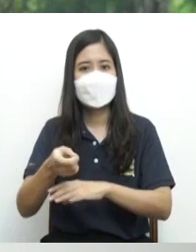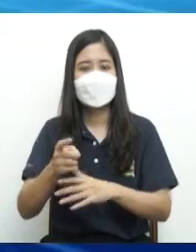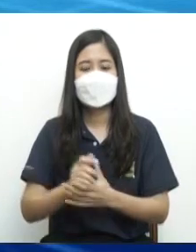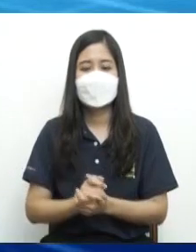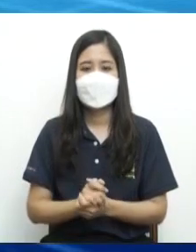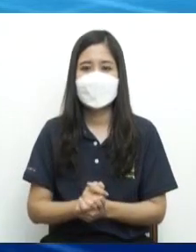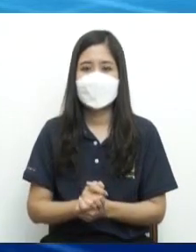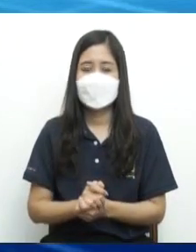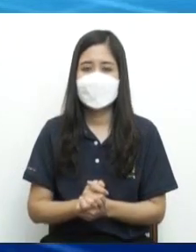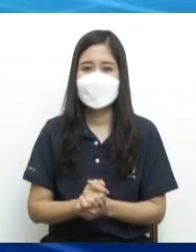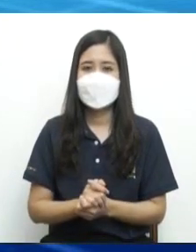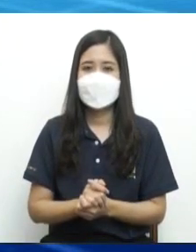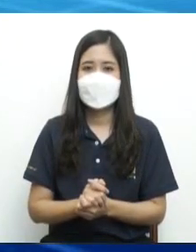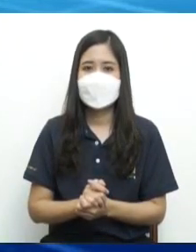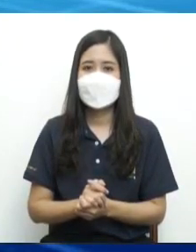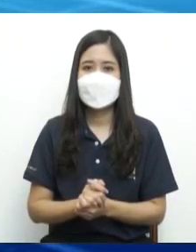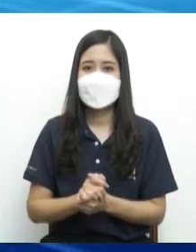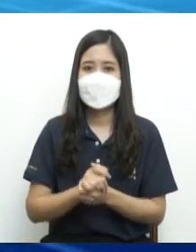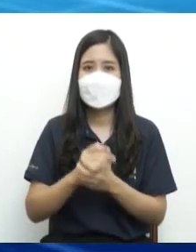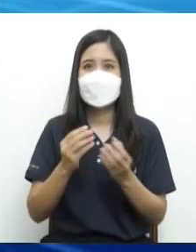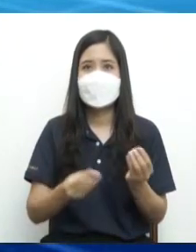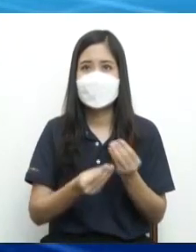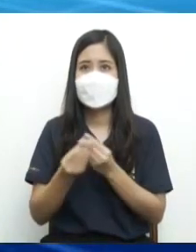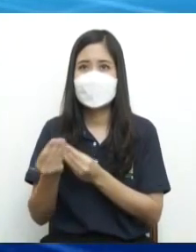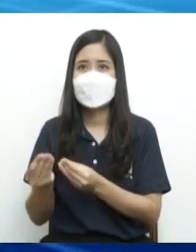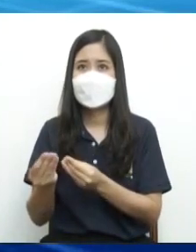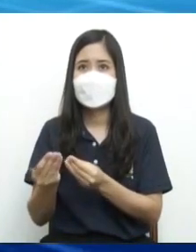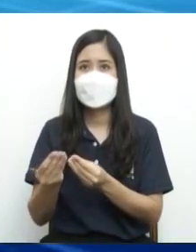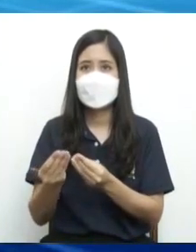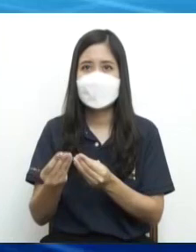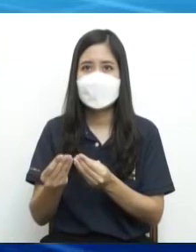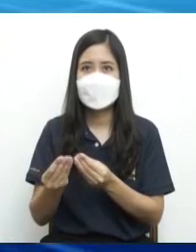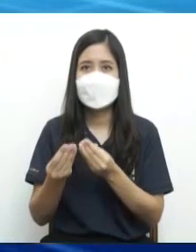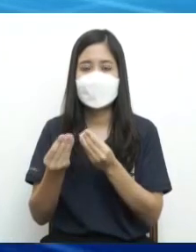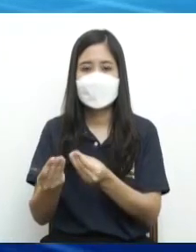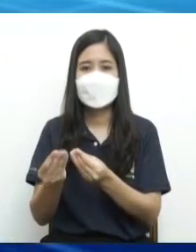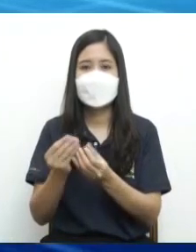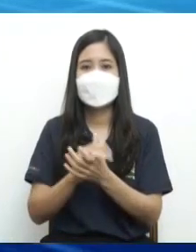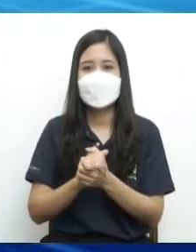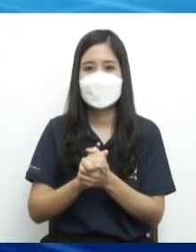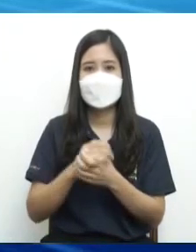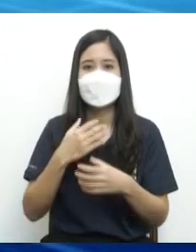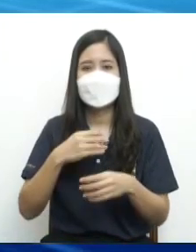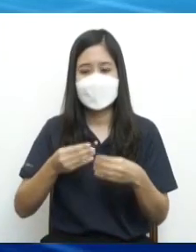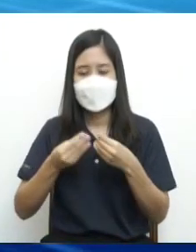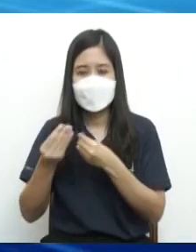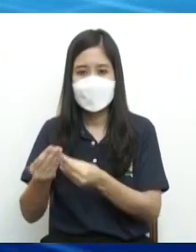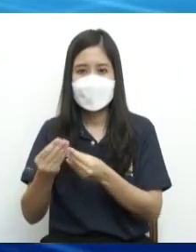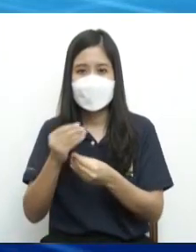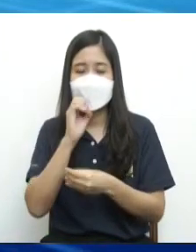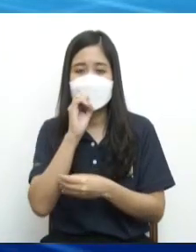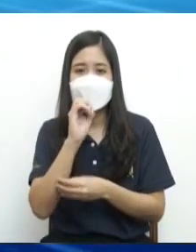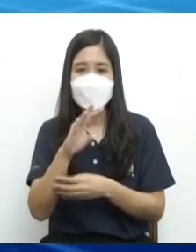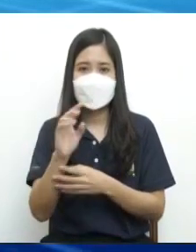คะถ้ายังไงแล้วกรุณาอย่าเพิ่งเปลี่ยนเบอร์โทรนะคะเพราะเราคิดว่าเราน่าจะยังคงต้องติดต่อสื่อสารกันเพราะว่าอย่างที่ท่านบอกค่ะว่